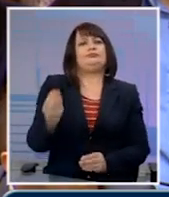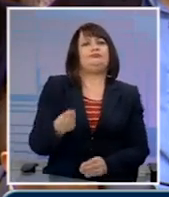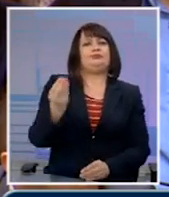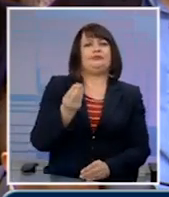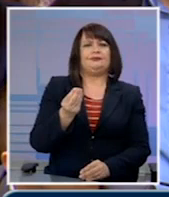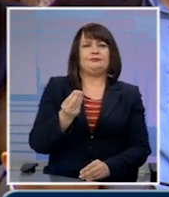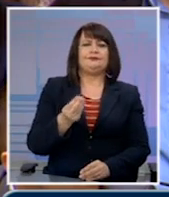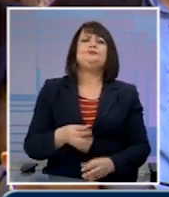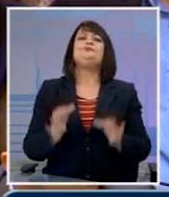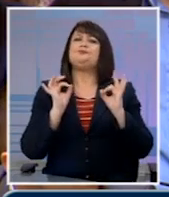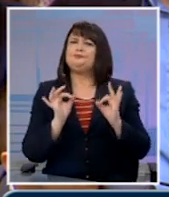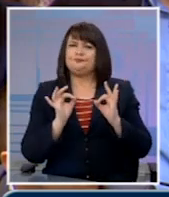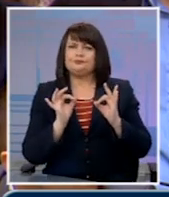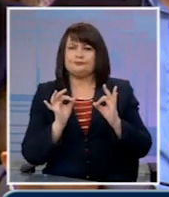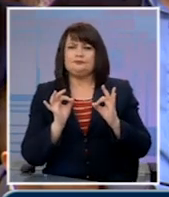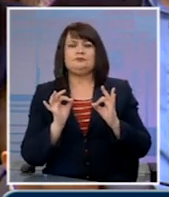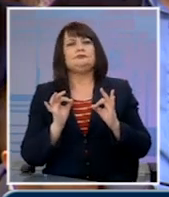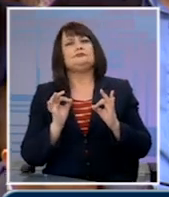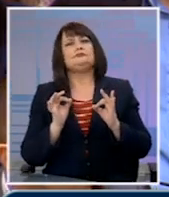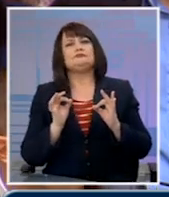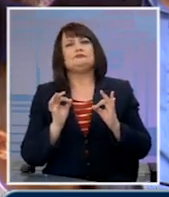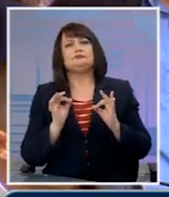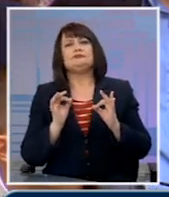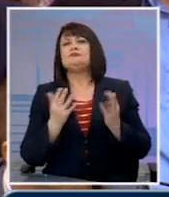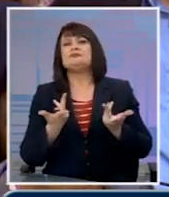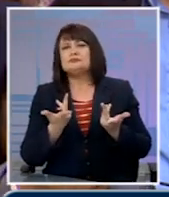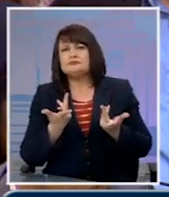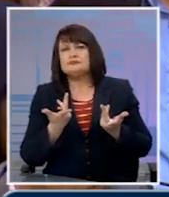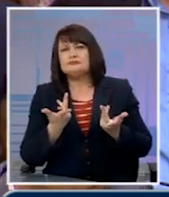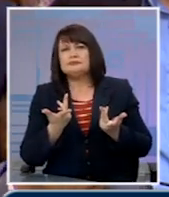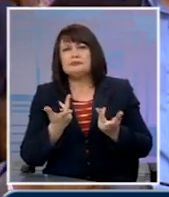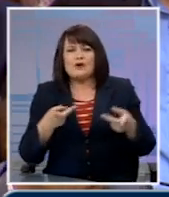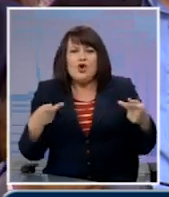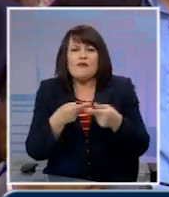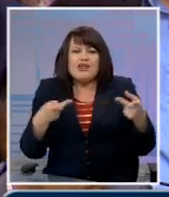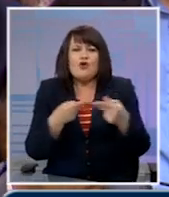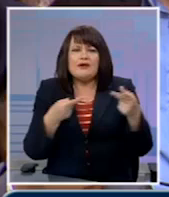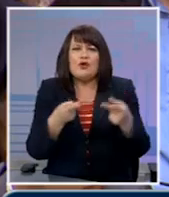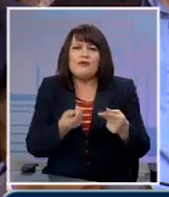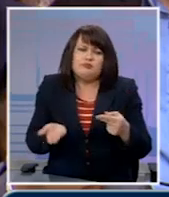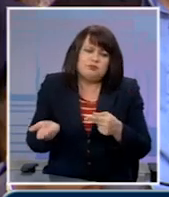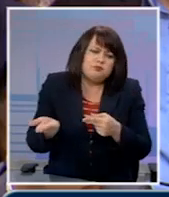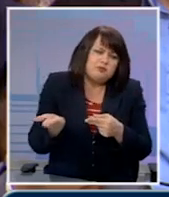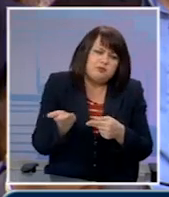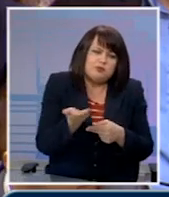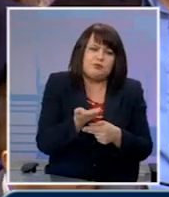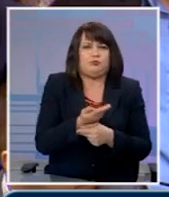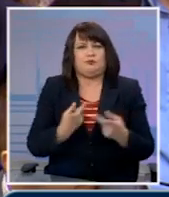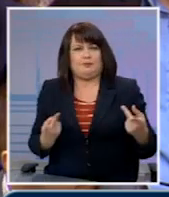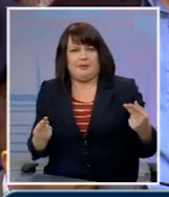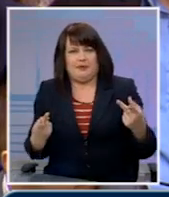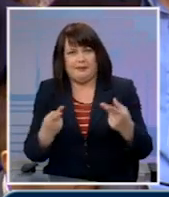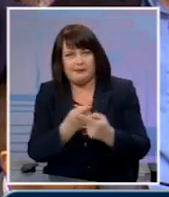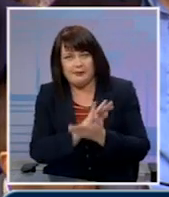και συγκεκριμένα αρχίζουμε με τον περίφημο κόφτη ο οποίος